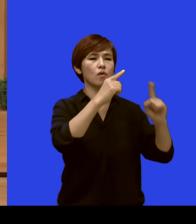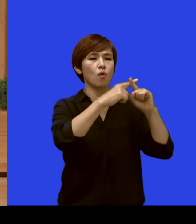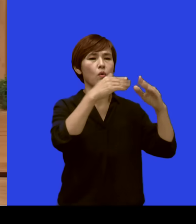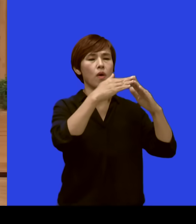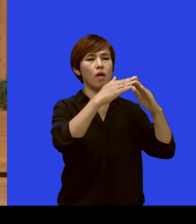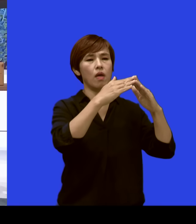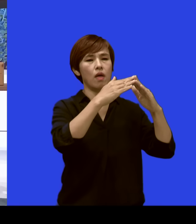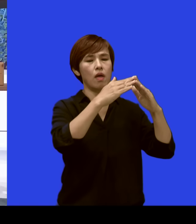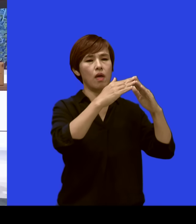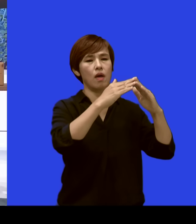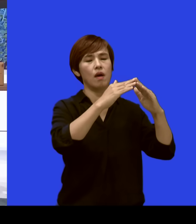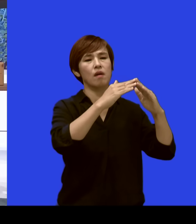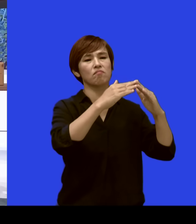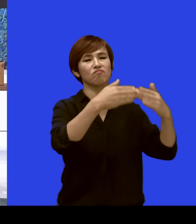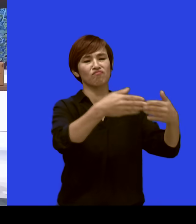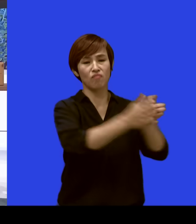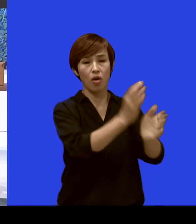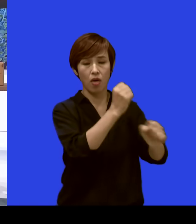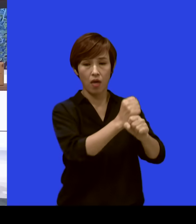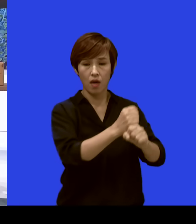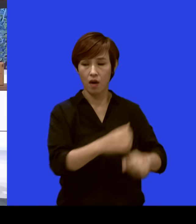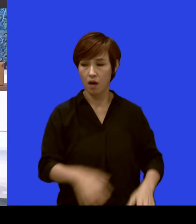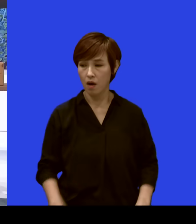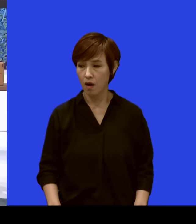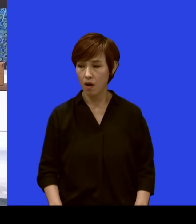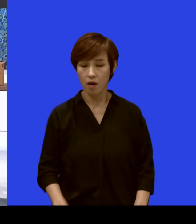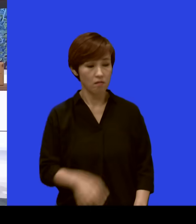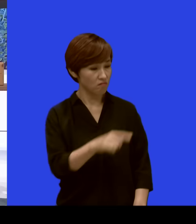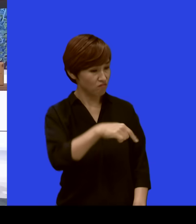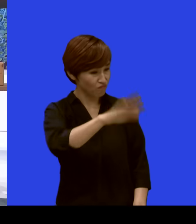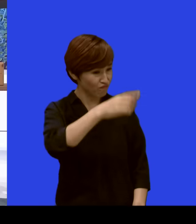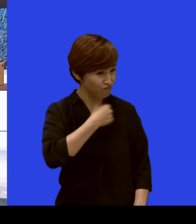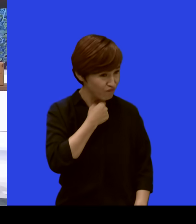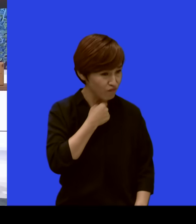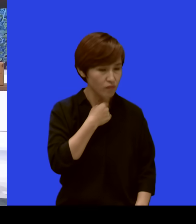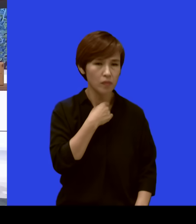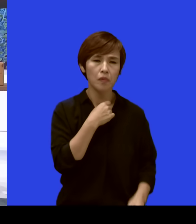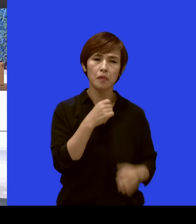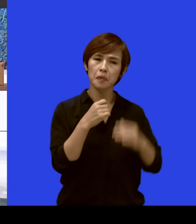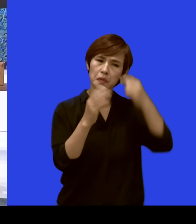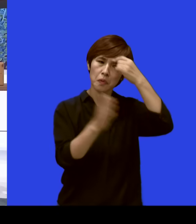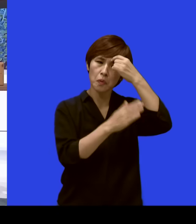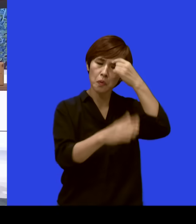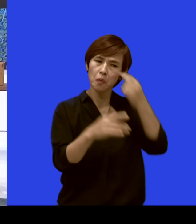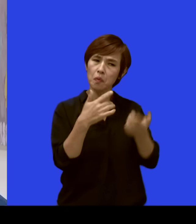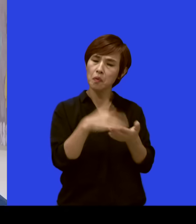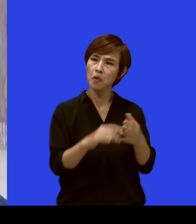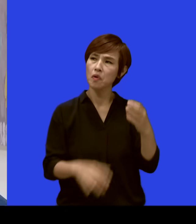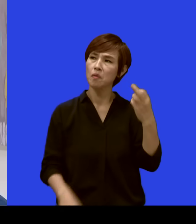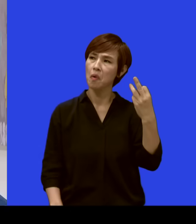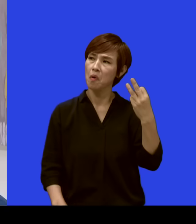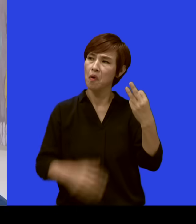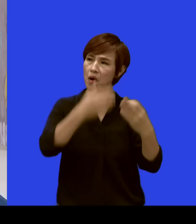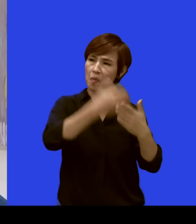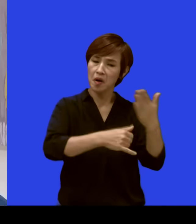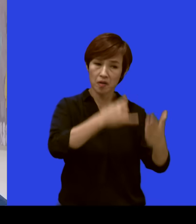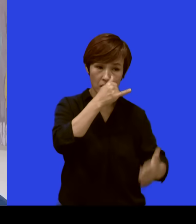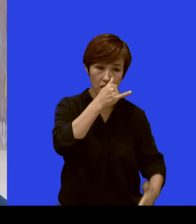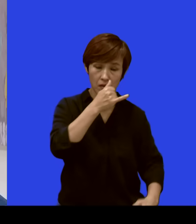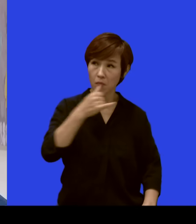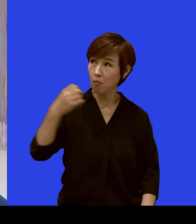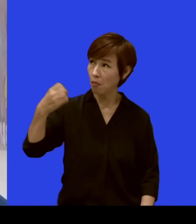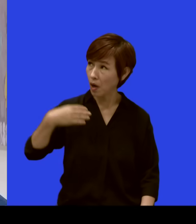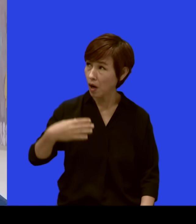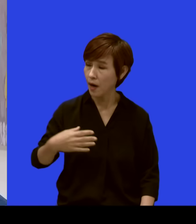네. 근데 그래서 월천에 13명이 신자가 남았다는 거예요. 그래서 제가 사례를 안 받고 이렇게 설교만 하는